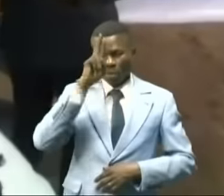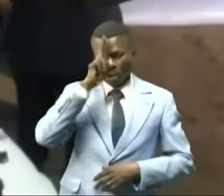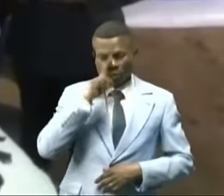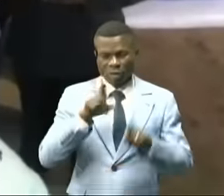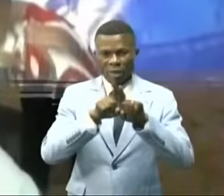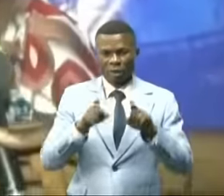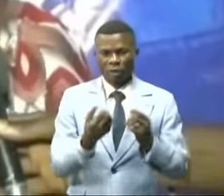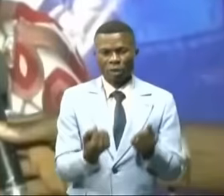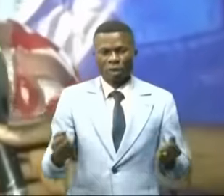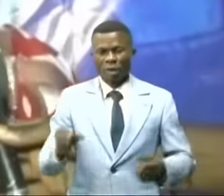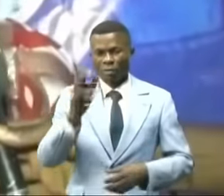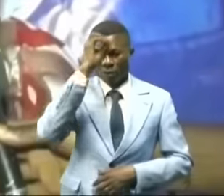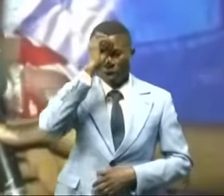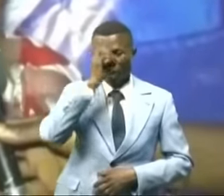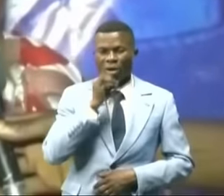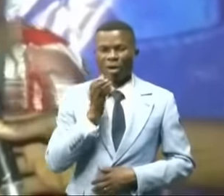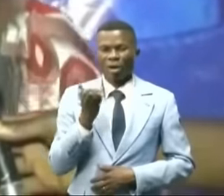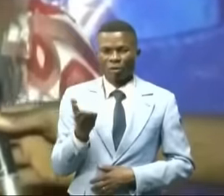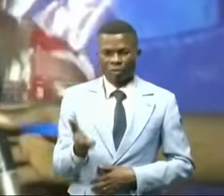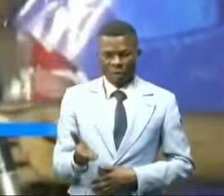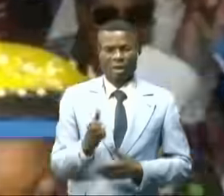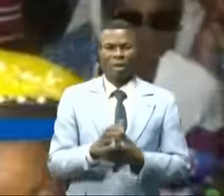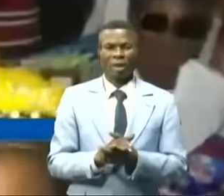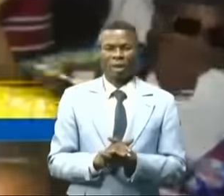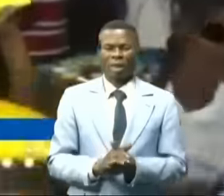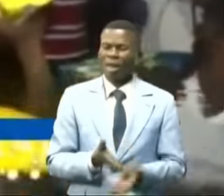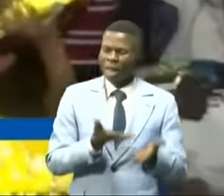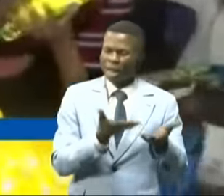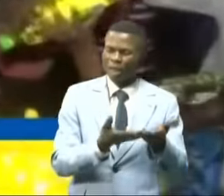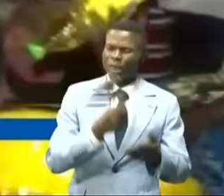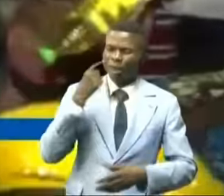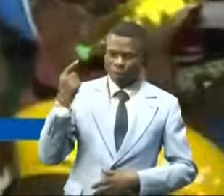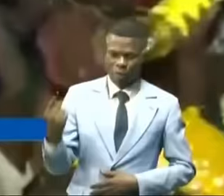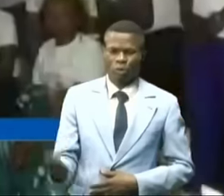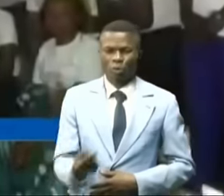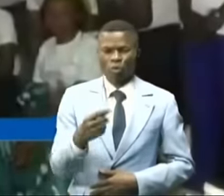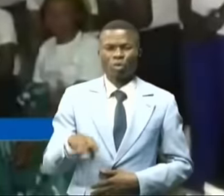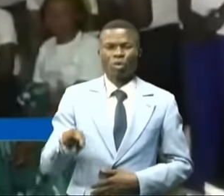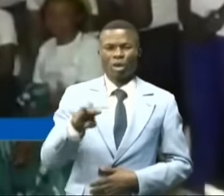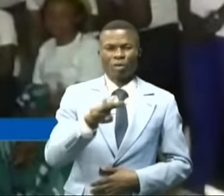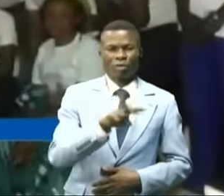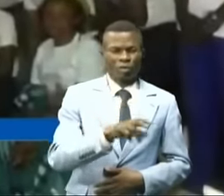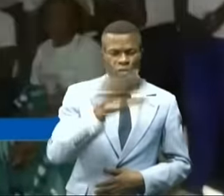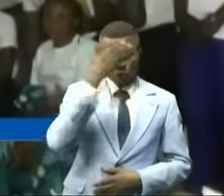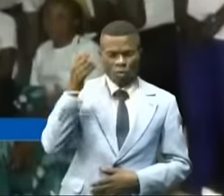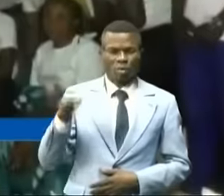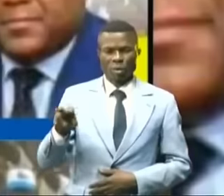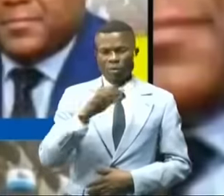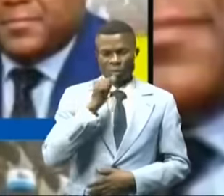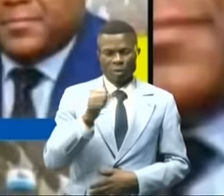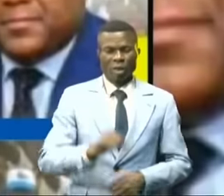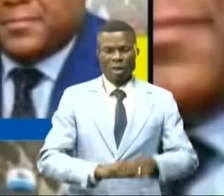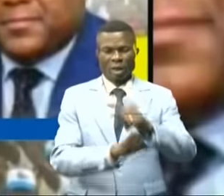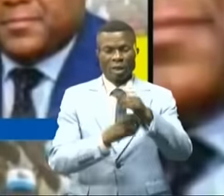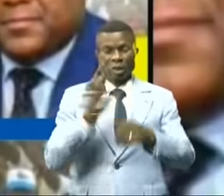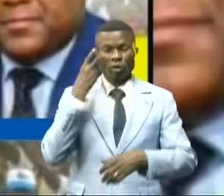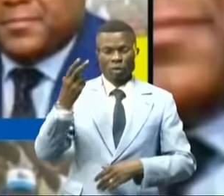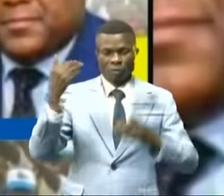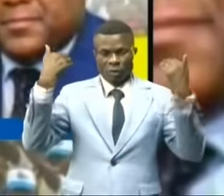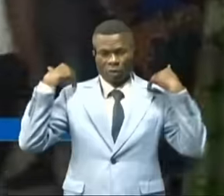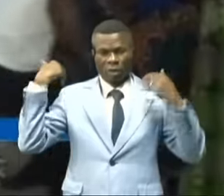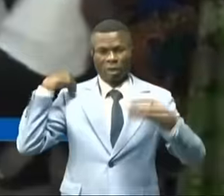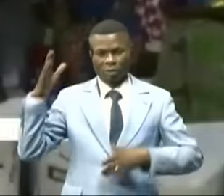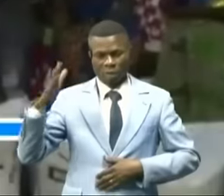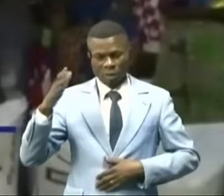Des actions qui visent à redonner du sourire à cette population et aussi à vulgariser la vision du chef de l'État. Le